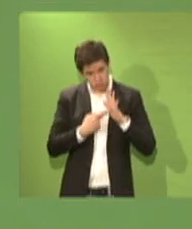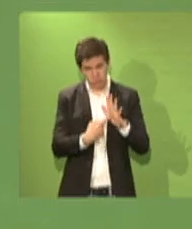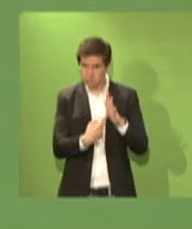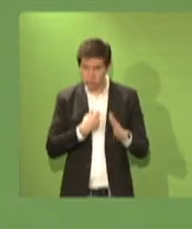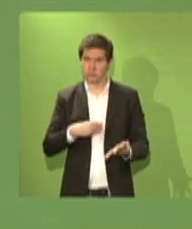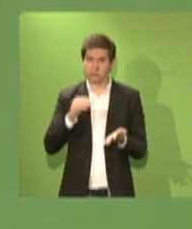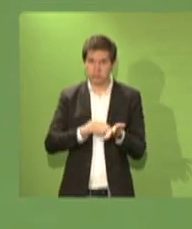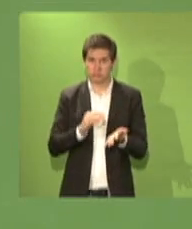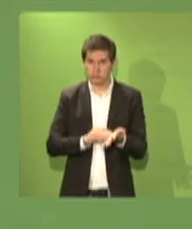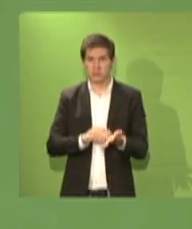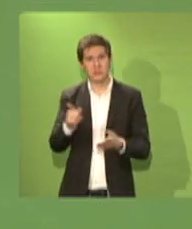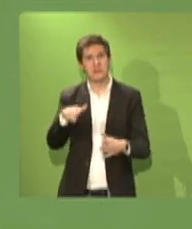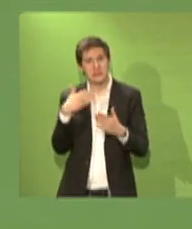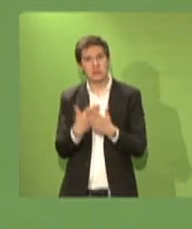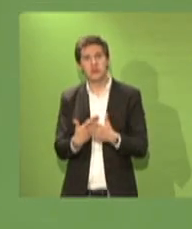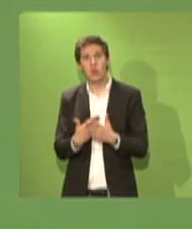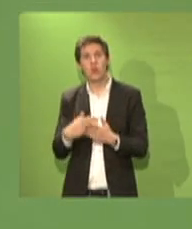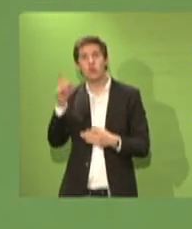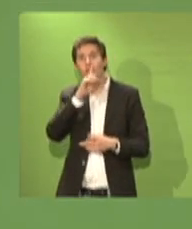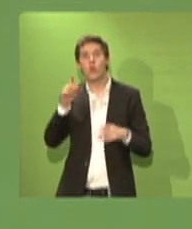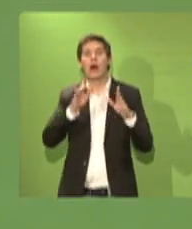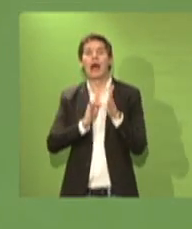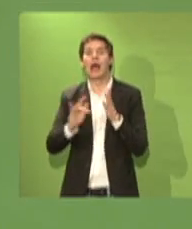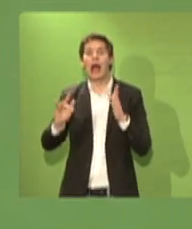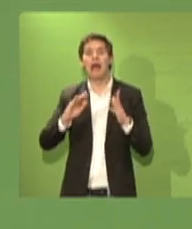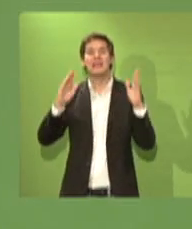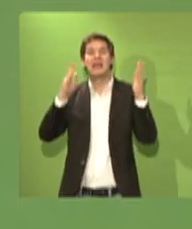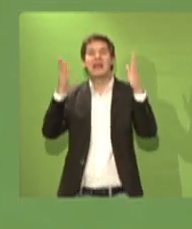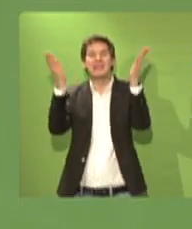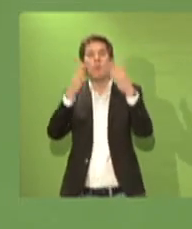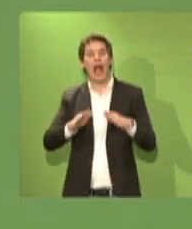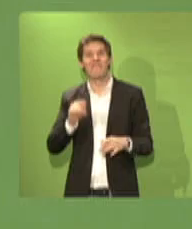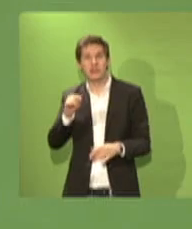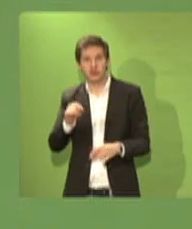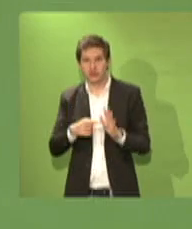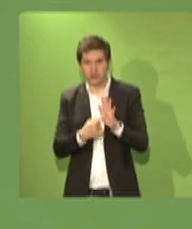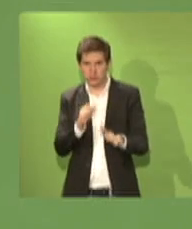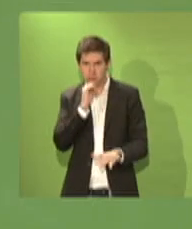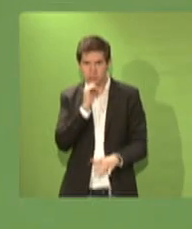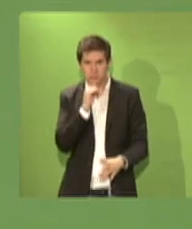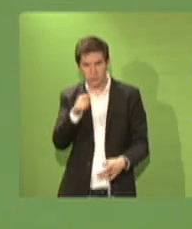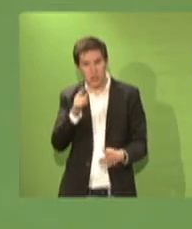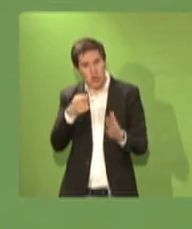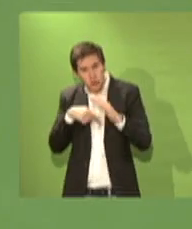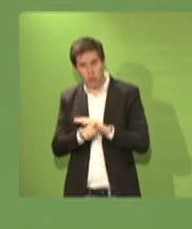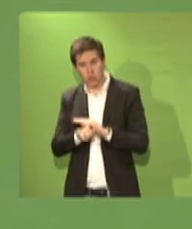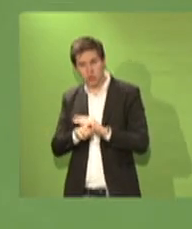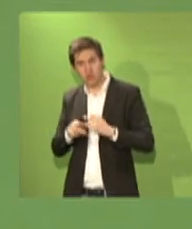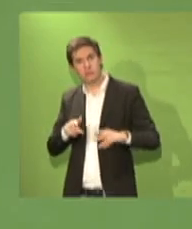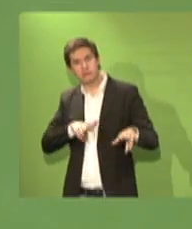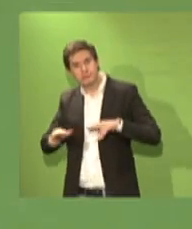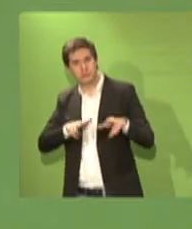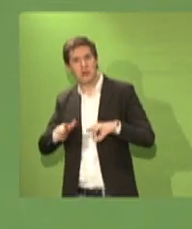nicht allein aus demografischen Gründen passiert, sondern eben auch für eine